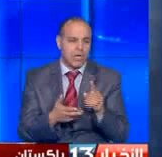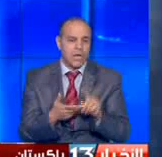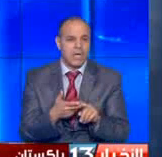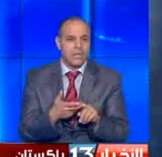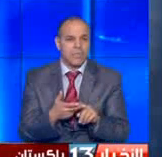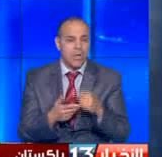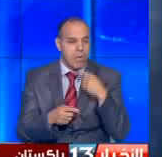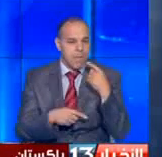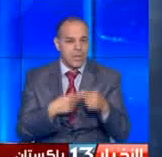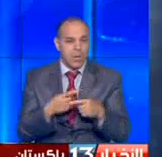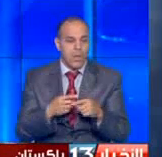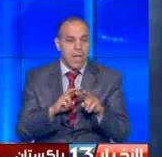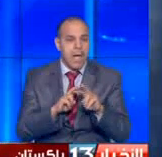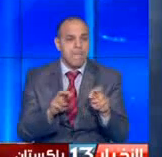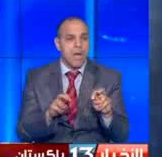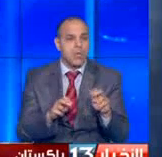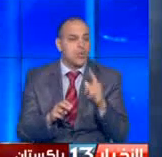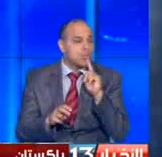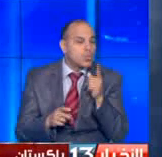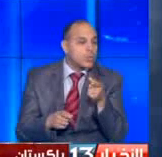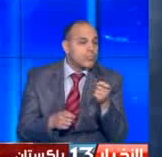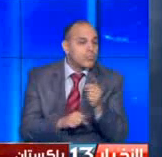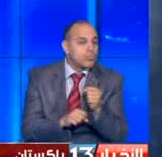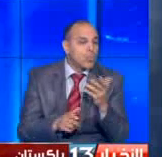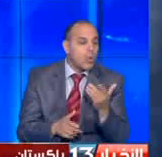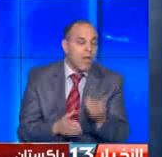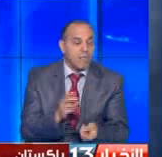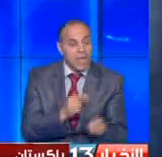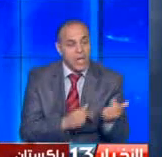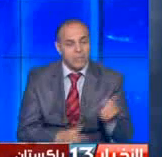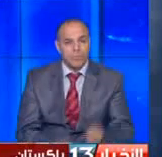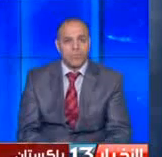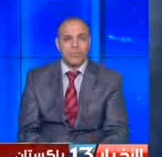فيما يتواصل البحث عن منفذي التفجير